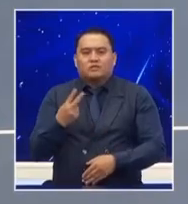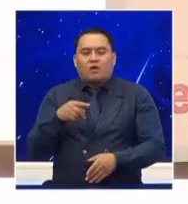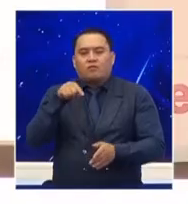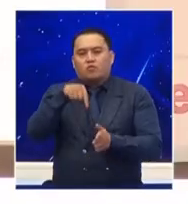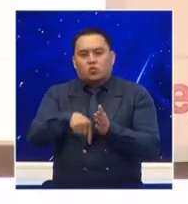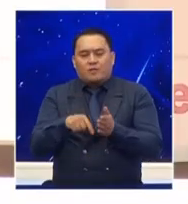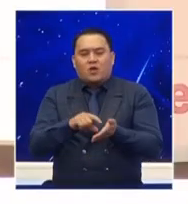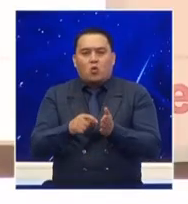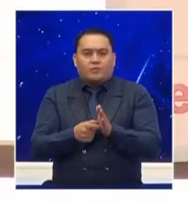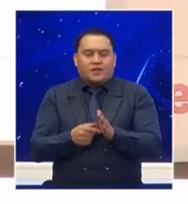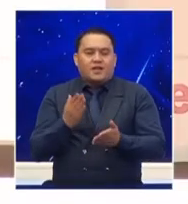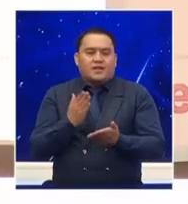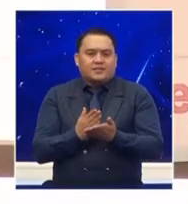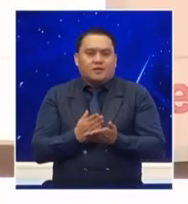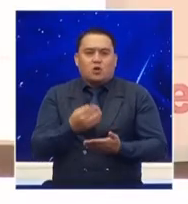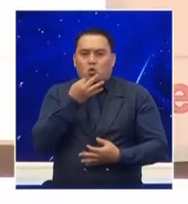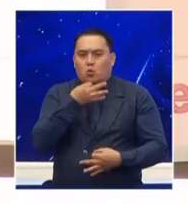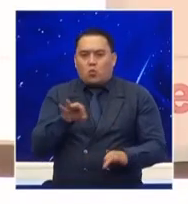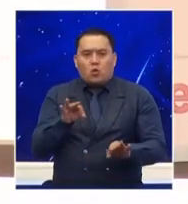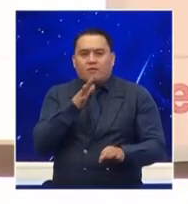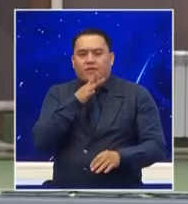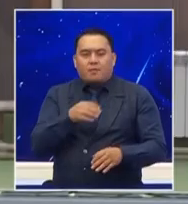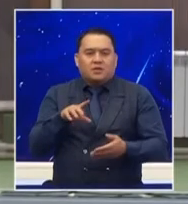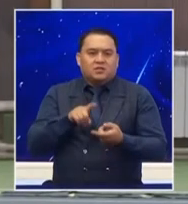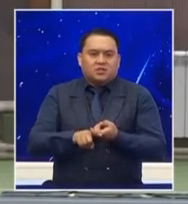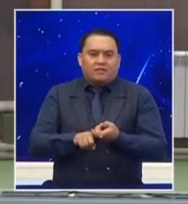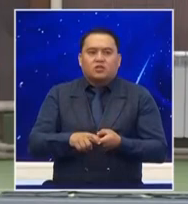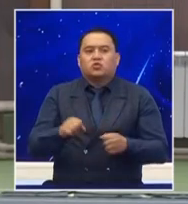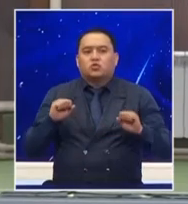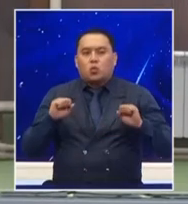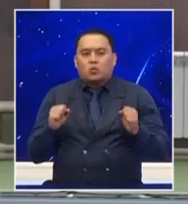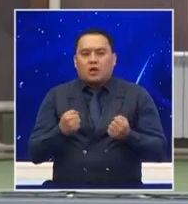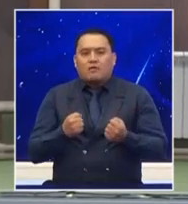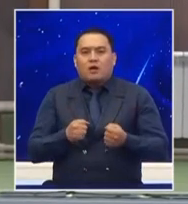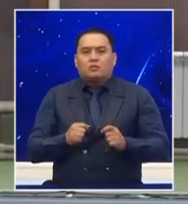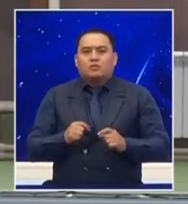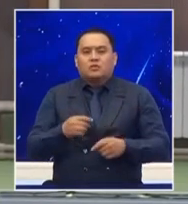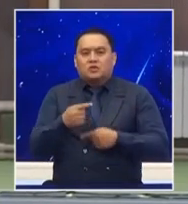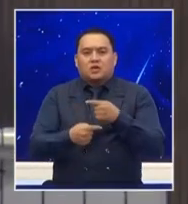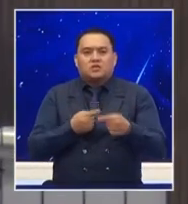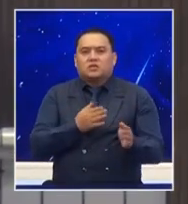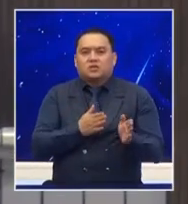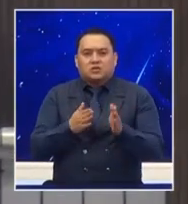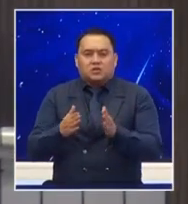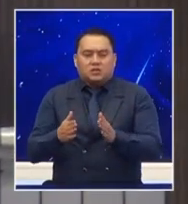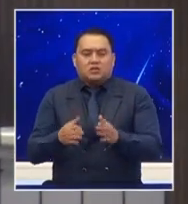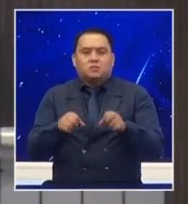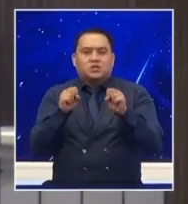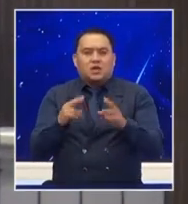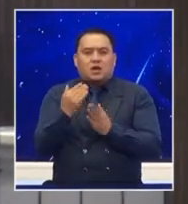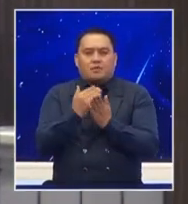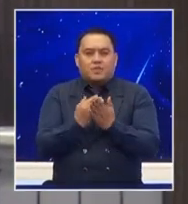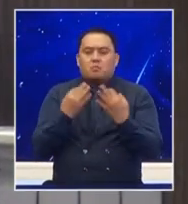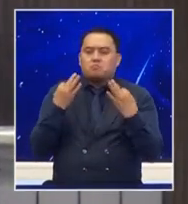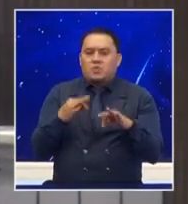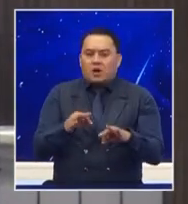Такие условия позволяют заниматься в любое время года. В связи со сложившейся ситуацией порядок посещения секции изменился. Появился специальный график,